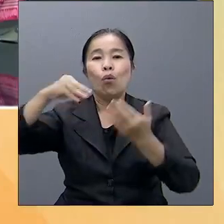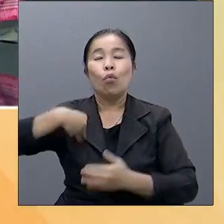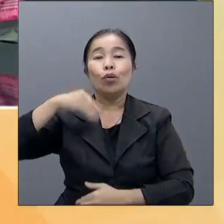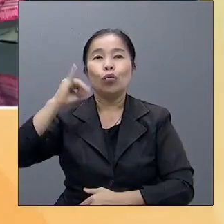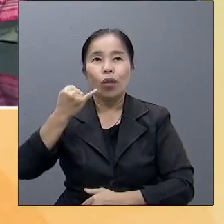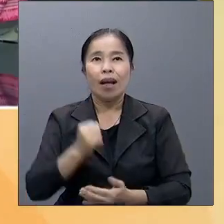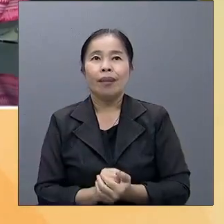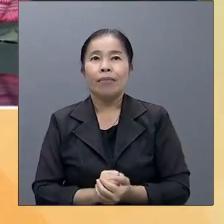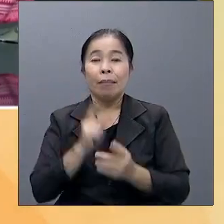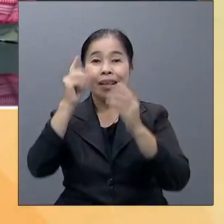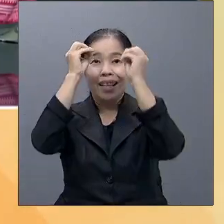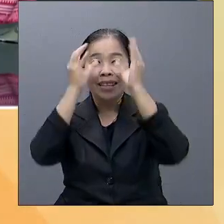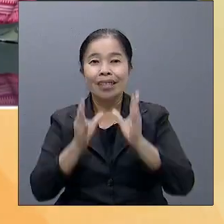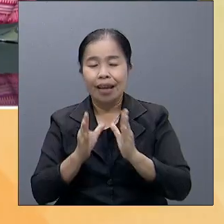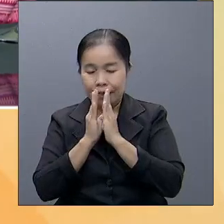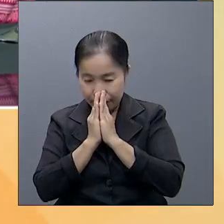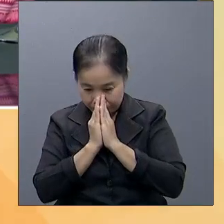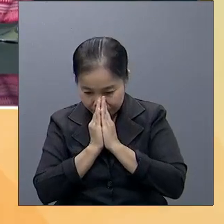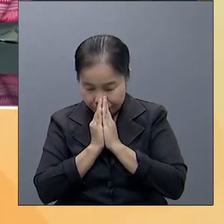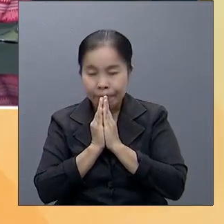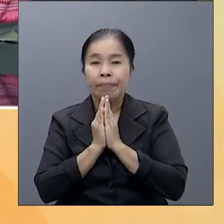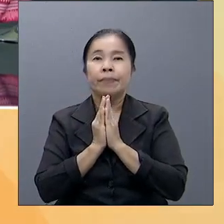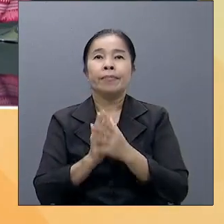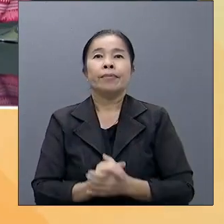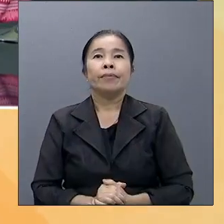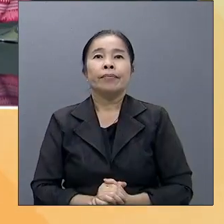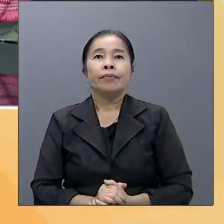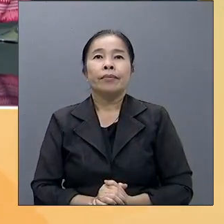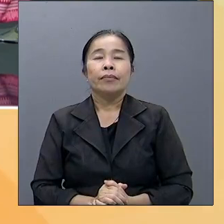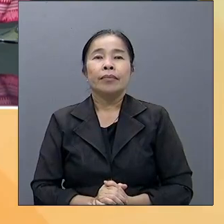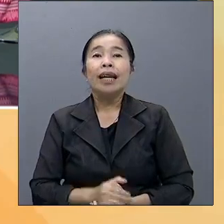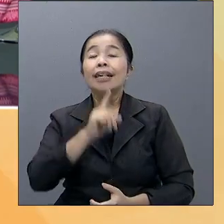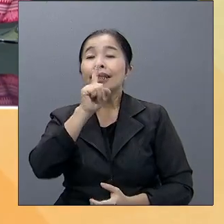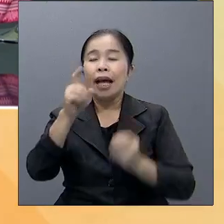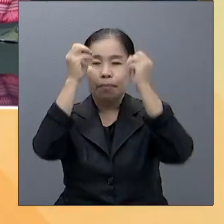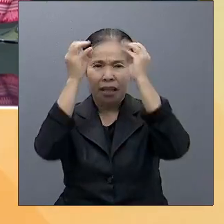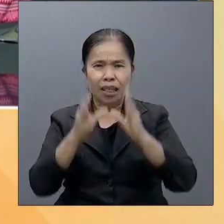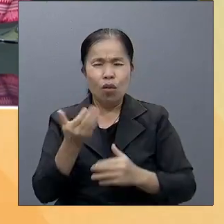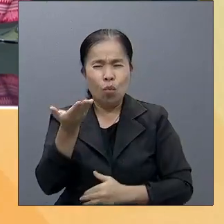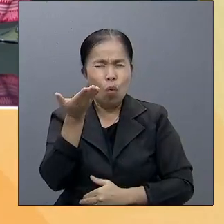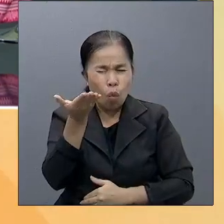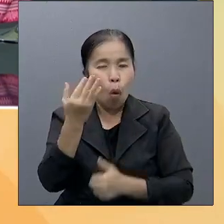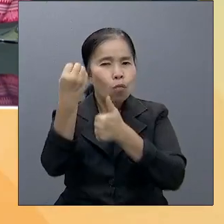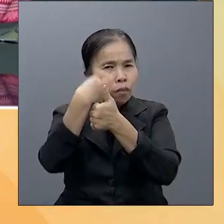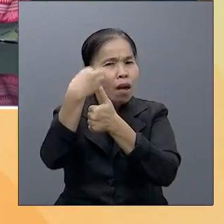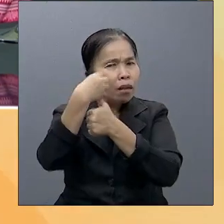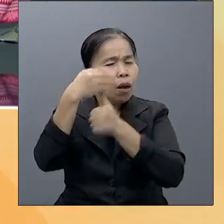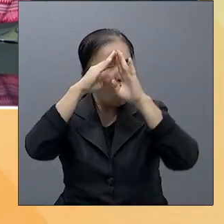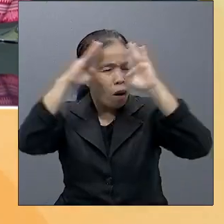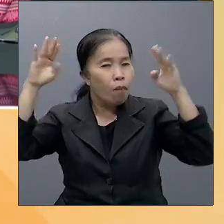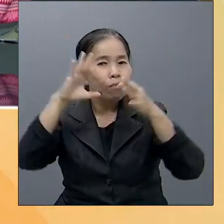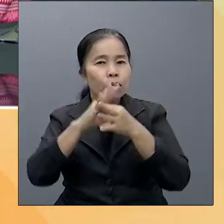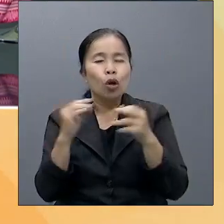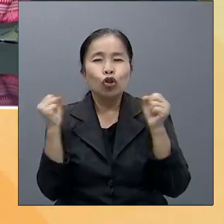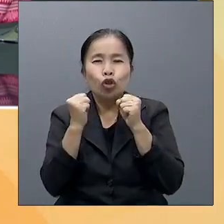ารย์สวัสดีค่ะ สวัสดีครับอาจารย์ครับ สวัสดีครับ ครับอาจารย์ครับวันนี้รบกวนขอความรู้เรื่องของไนโตรเจนแล้วก็ไนโตรเ